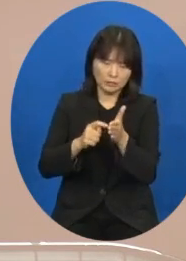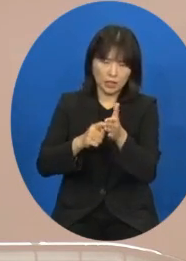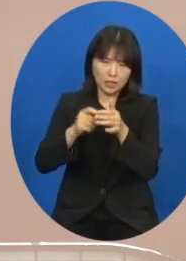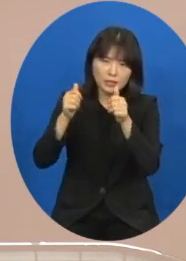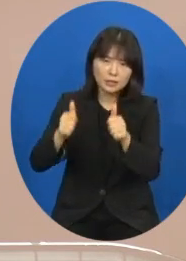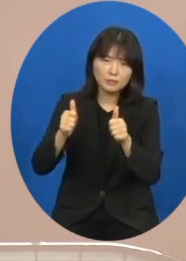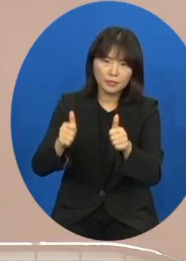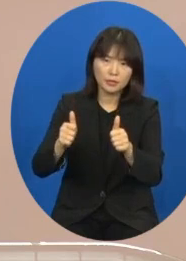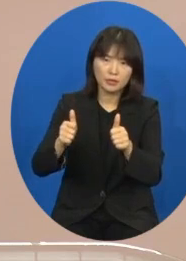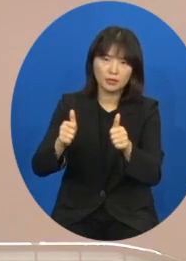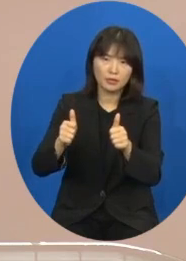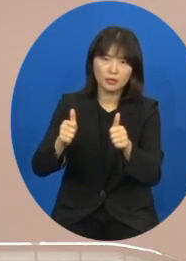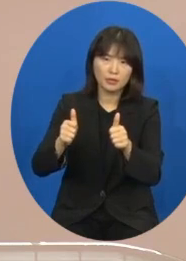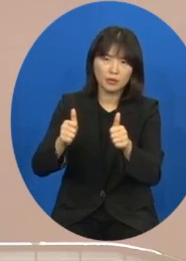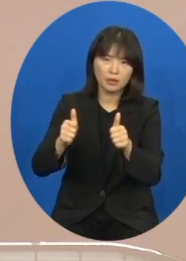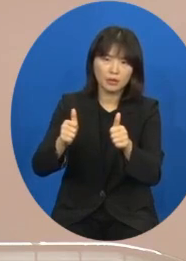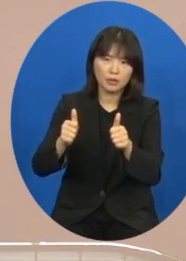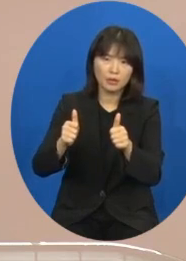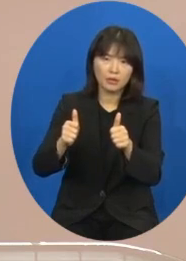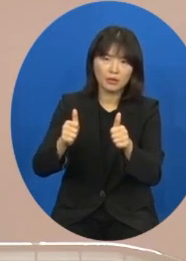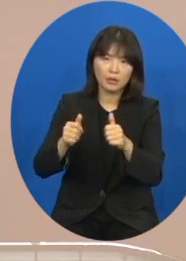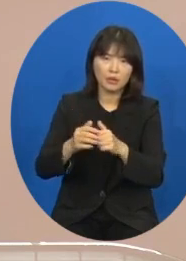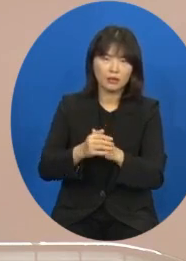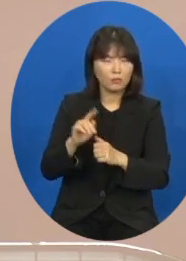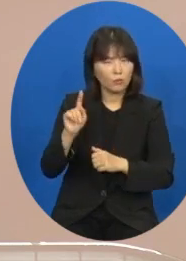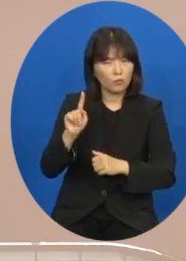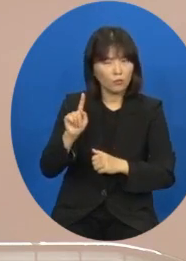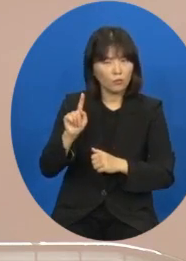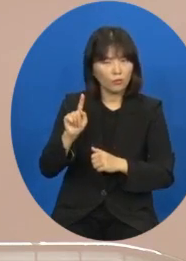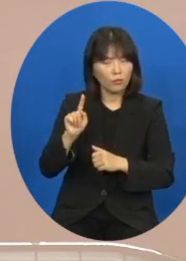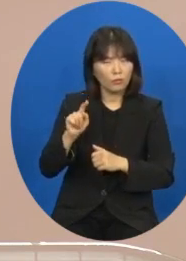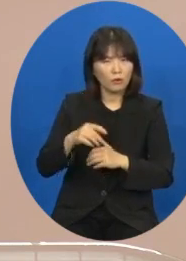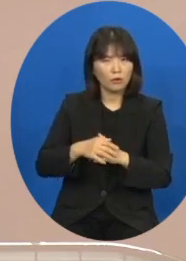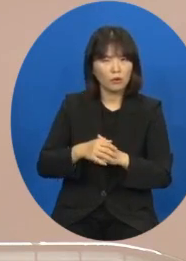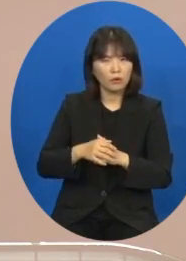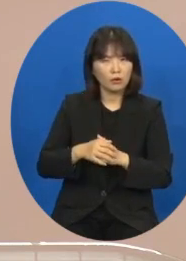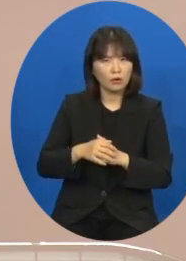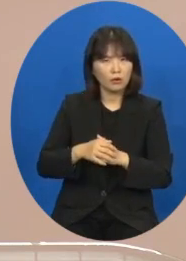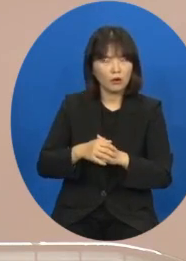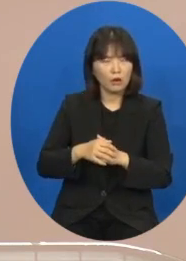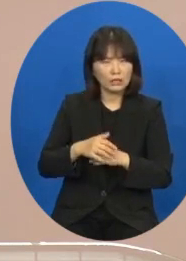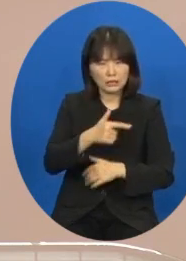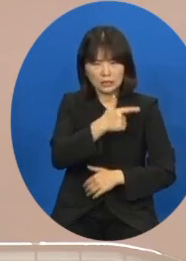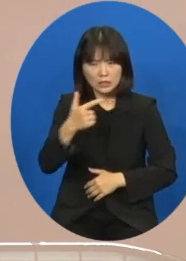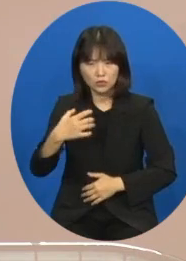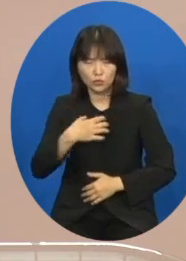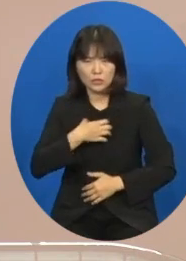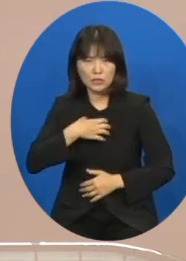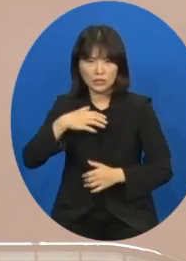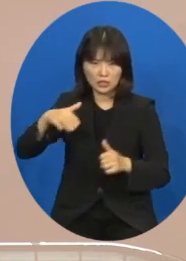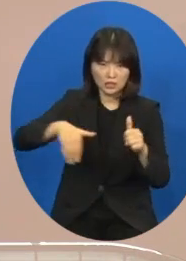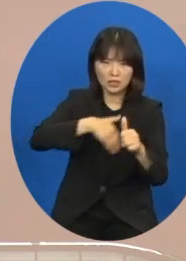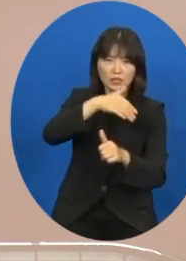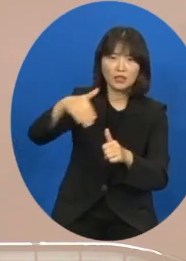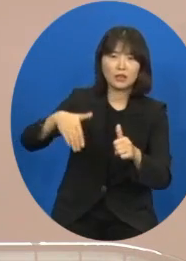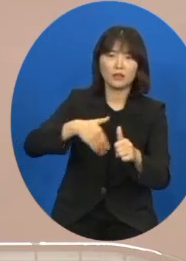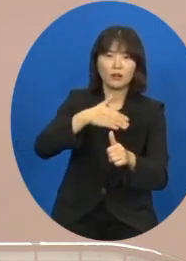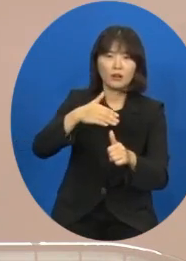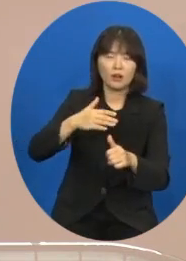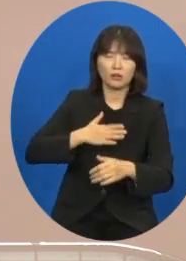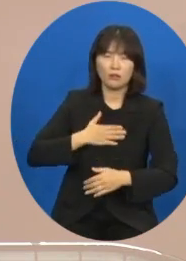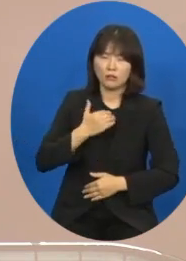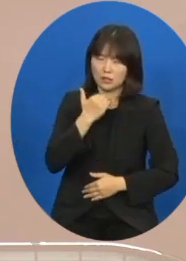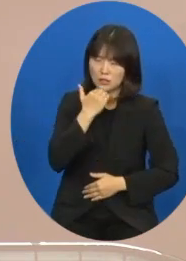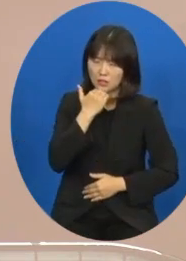심판, 뭔가 어떤 대단한 어떤 위기 상황이 저를